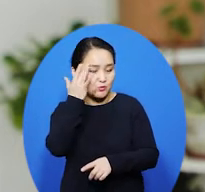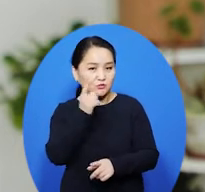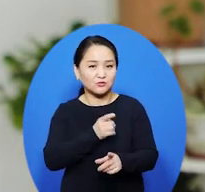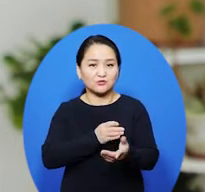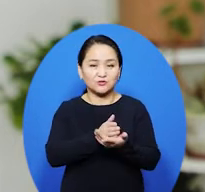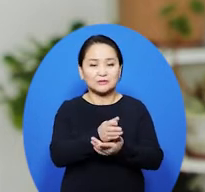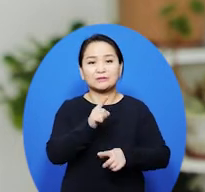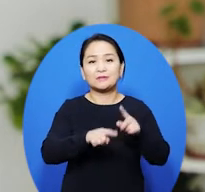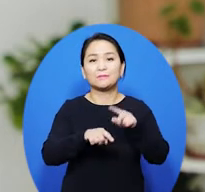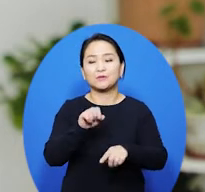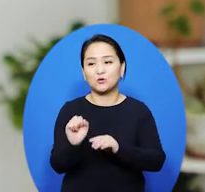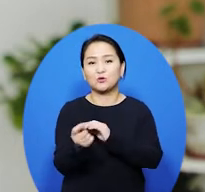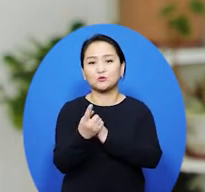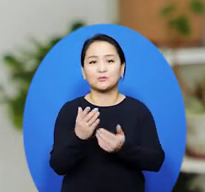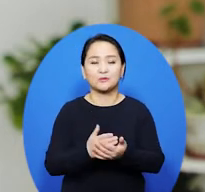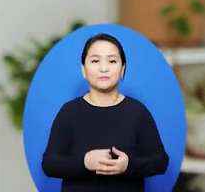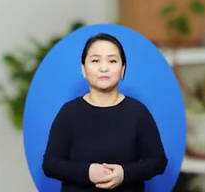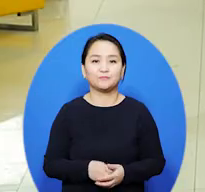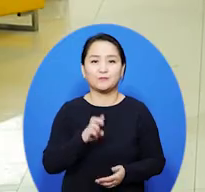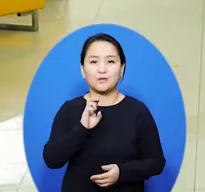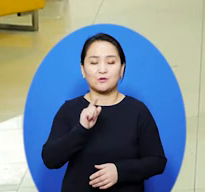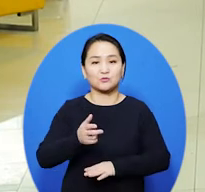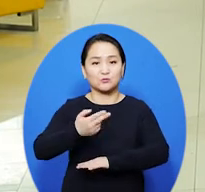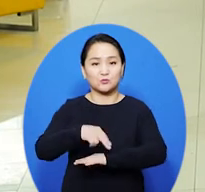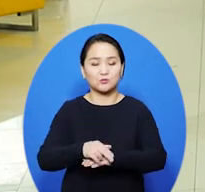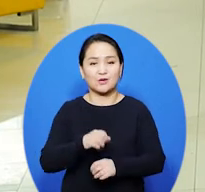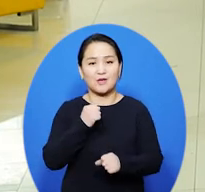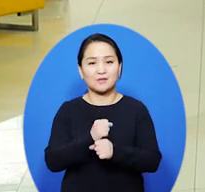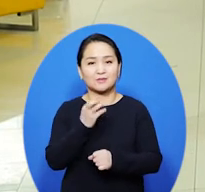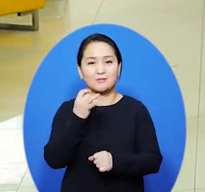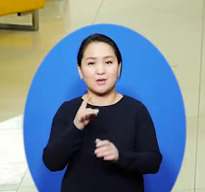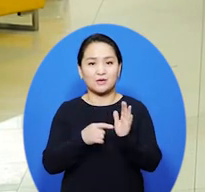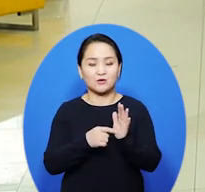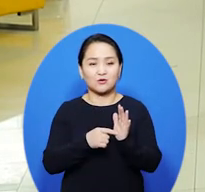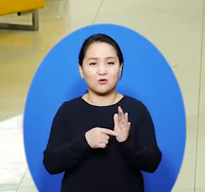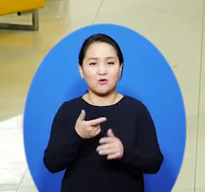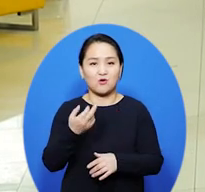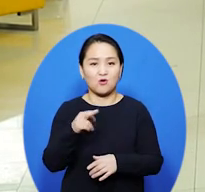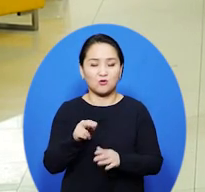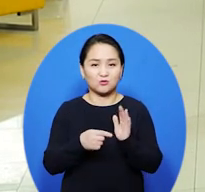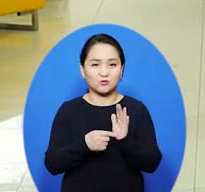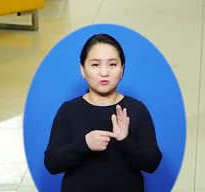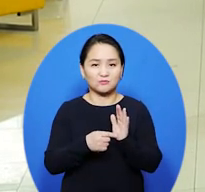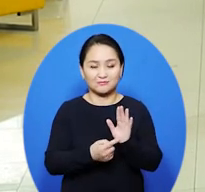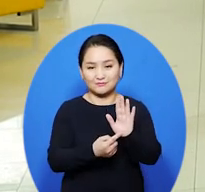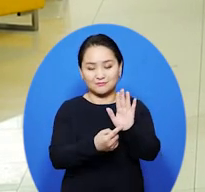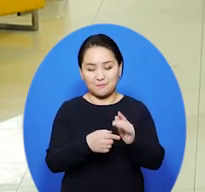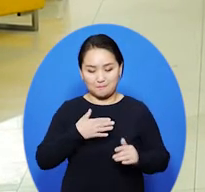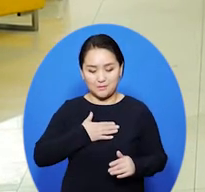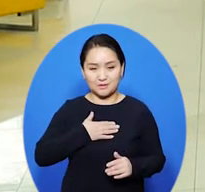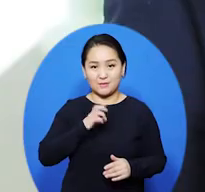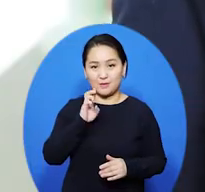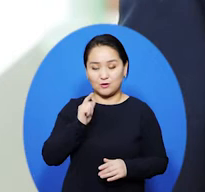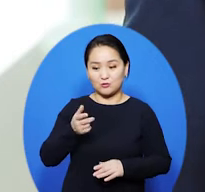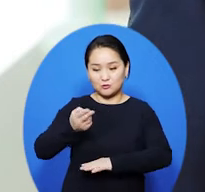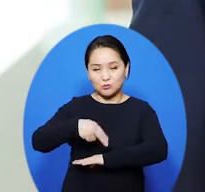бодлогыг хэрэгжүүлэх чиглэлд ямар онцлог байна? За Баянгол дүүргийн хувьд бол ажлын байна. Голчлон зохилж байгаа асуудал нь бол манайх